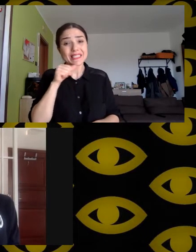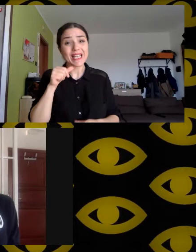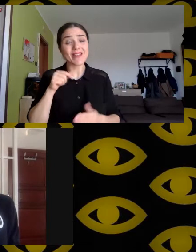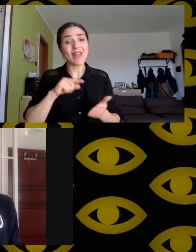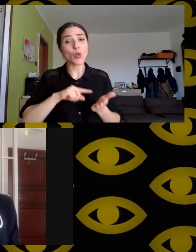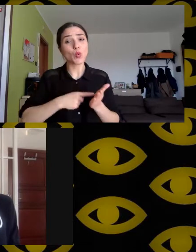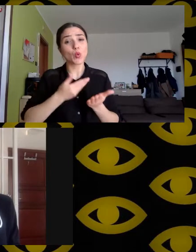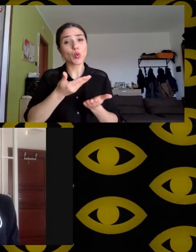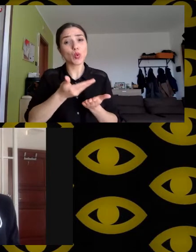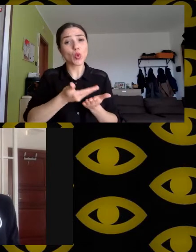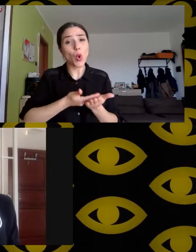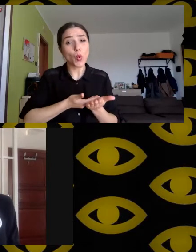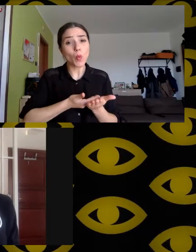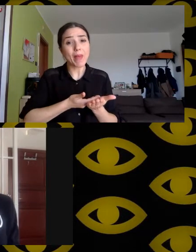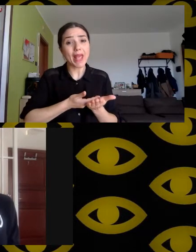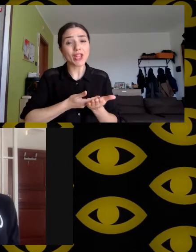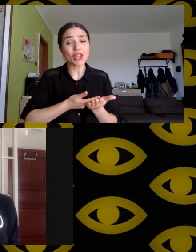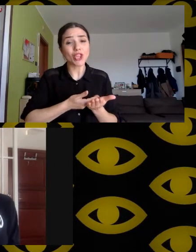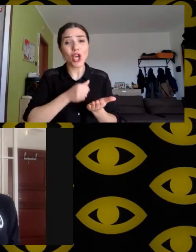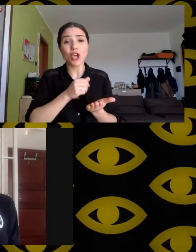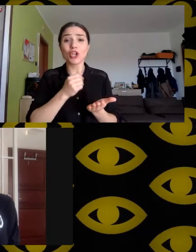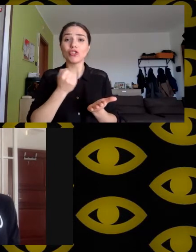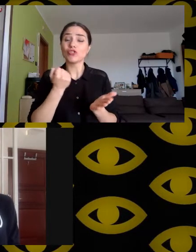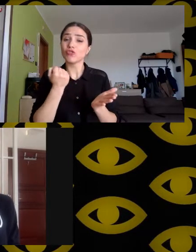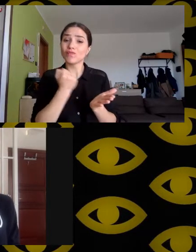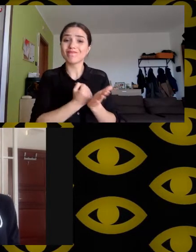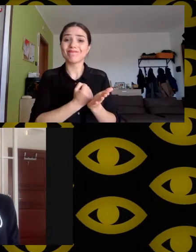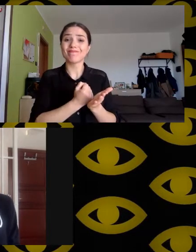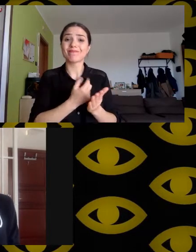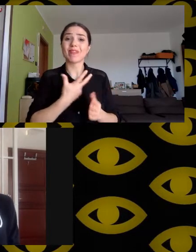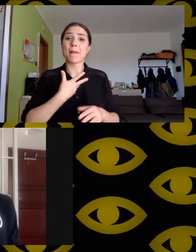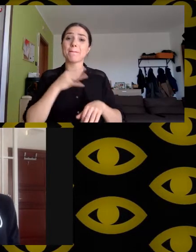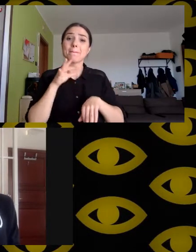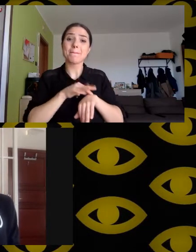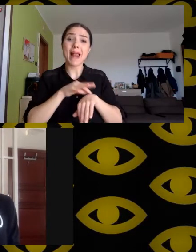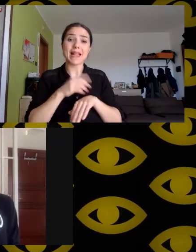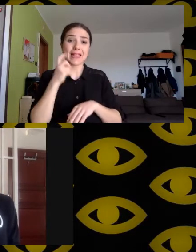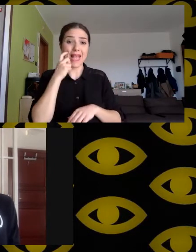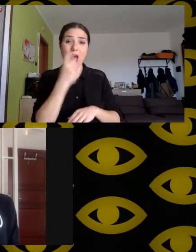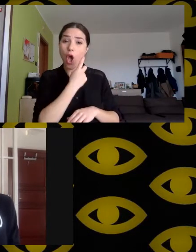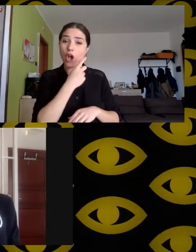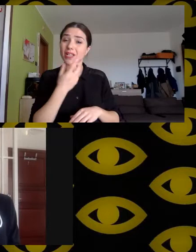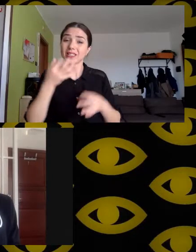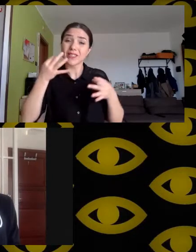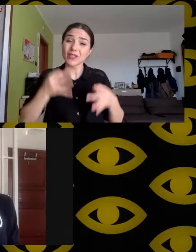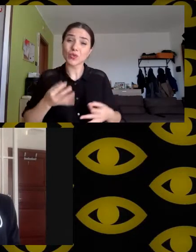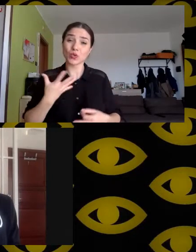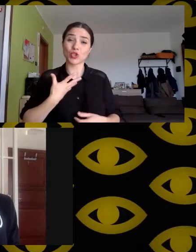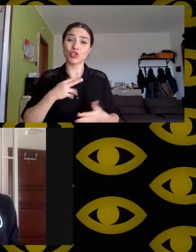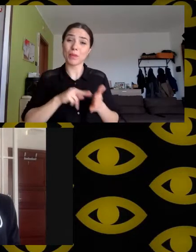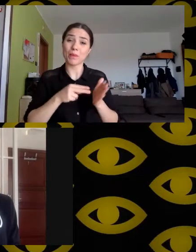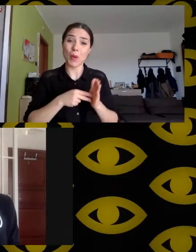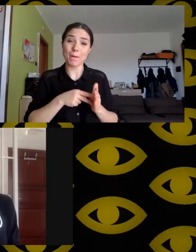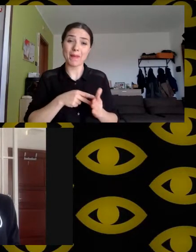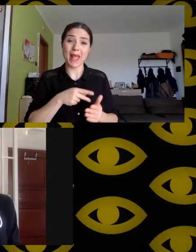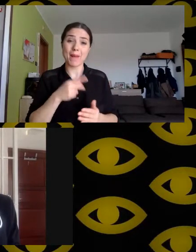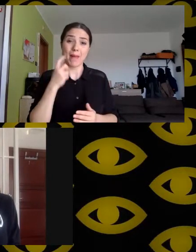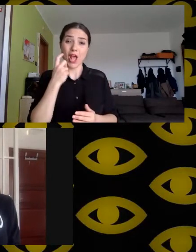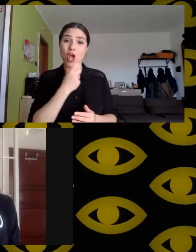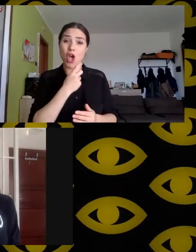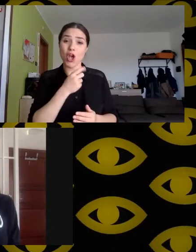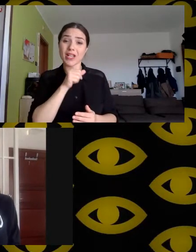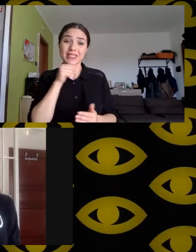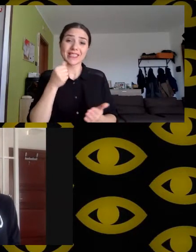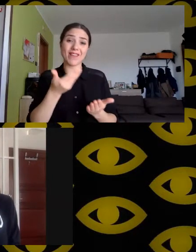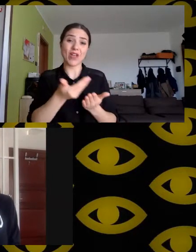la tua malattia agli occhi, perché sicuramente qualcosa agli occhi hai ed è il caso che noi abbiamo un documento, se